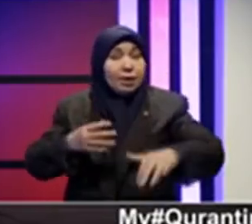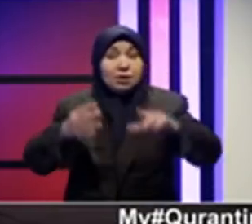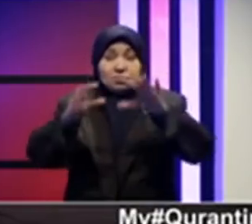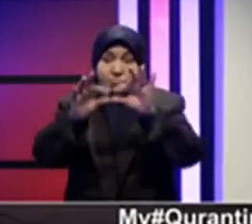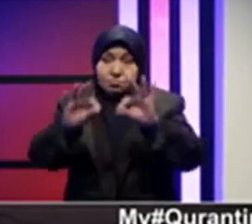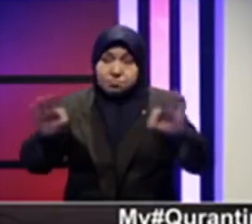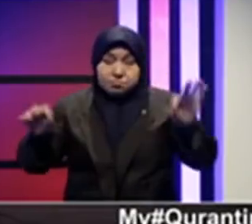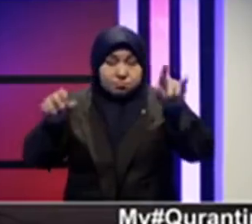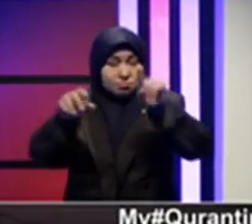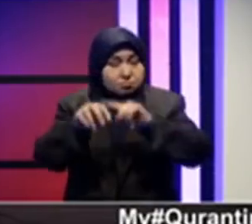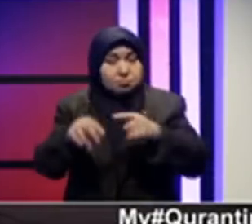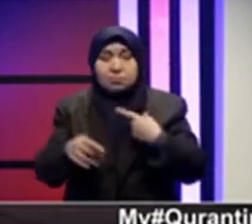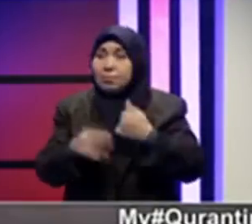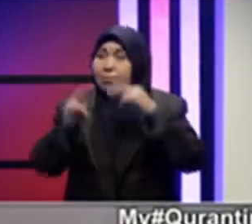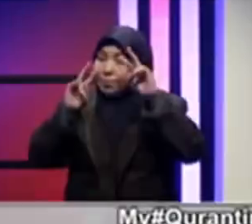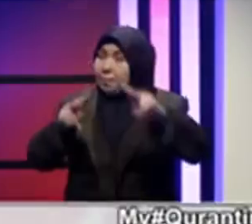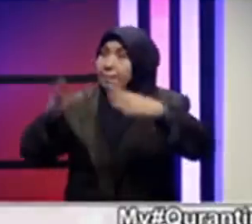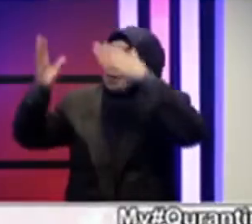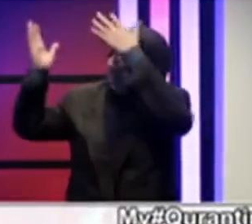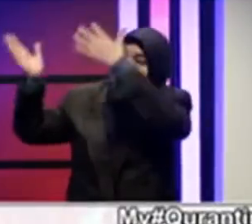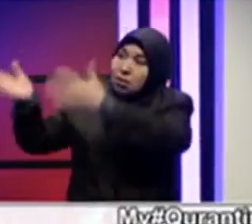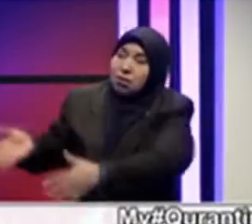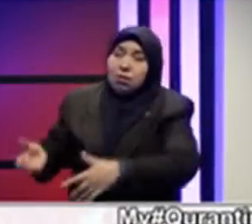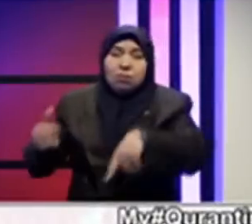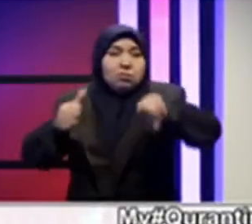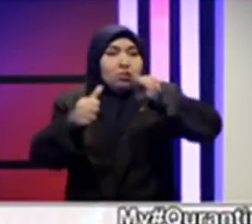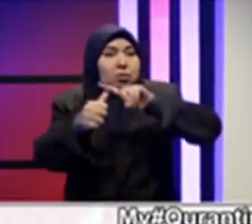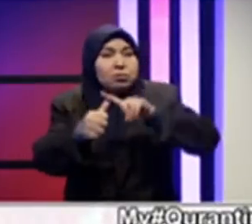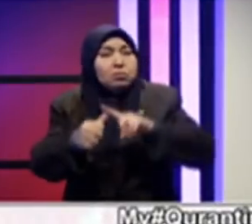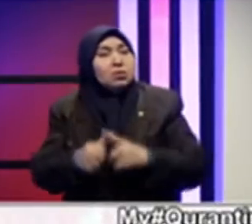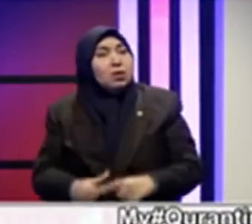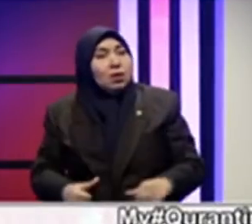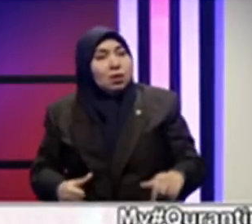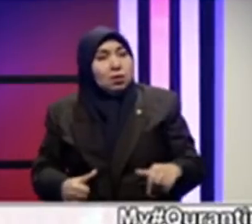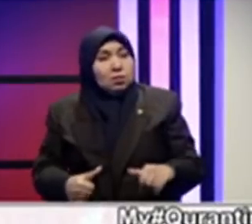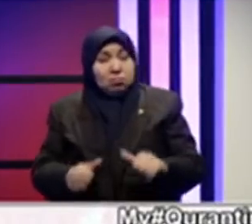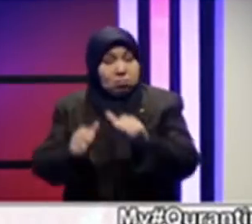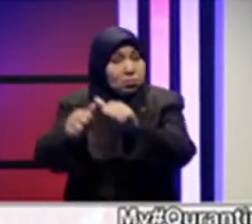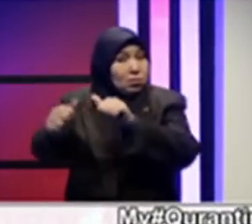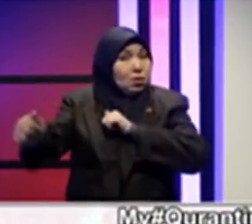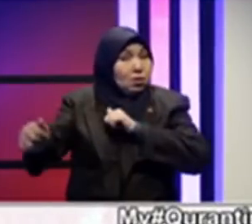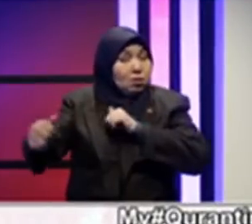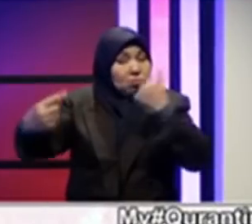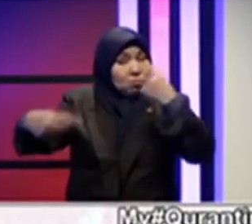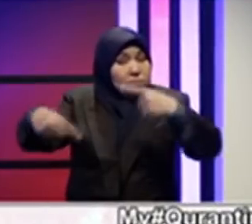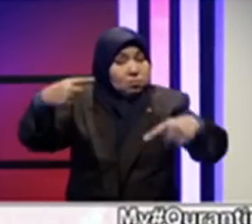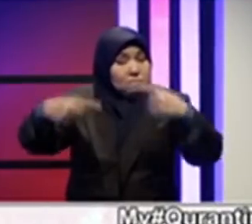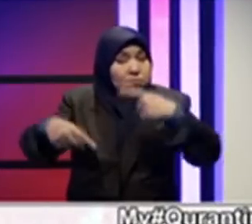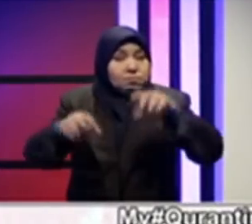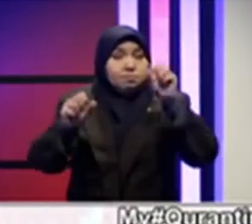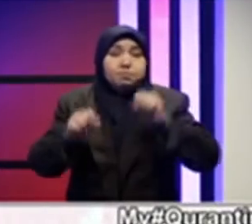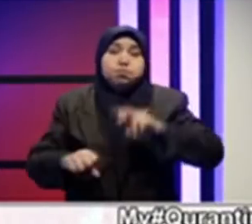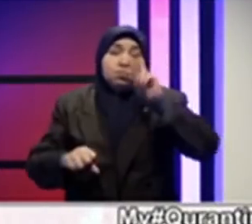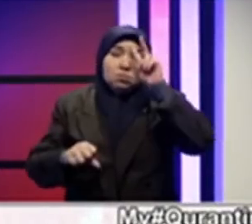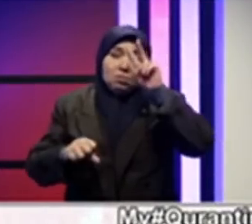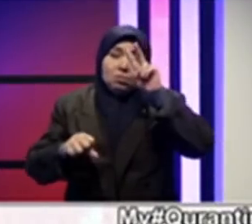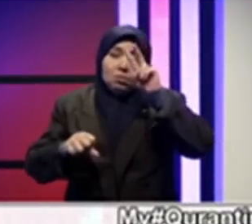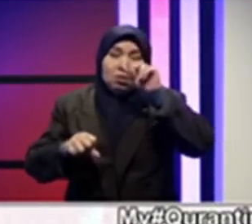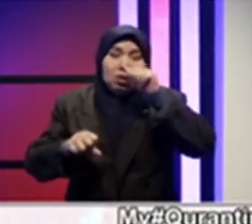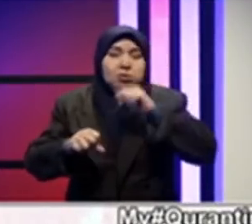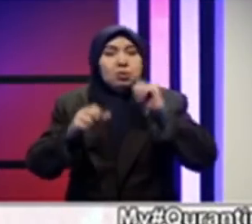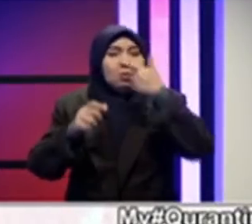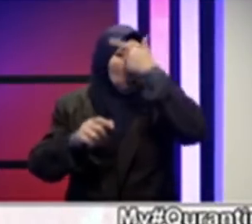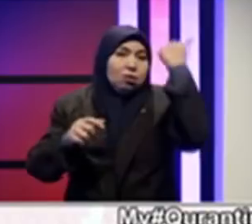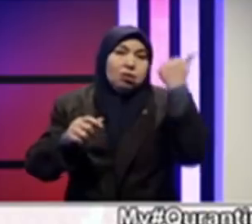hari ini, kita saksikan. Yang pertama ialah jauhi perselisihan yang boleh menyebabkan kekufuran. Yang